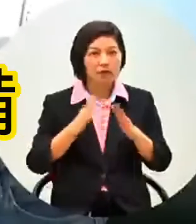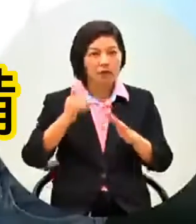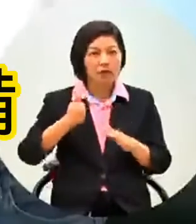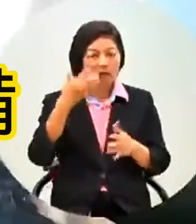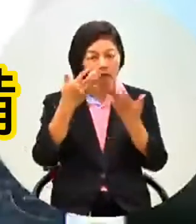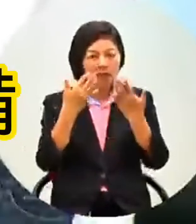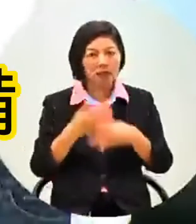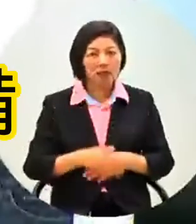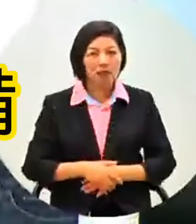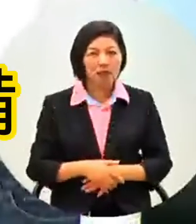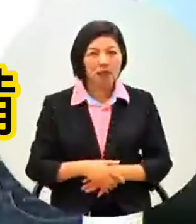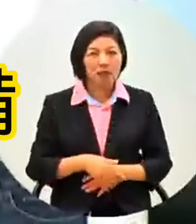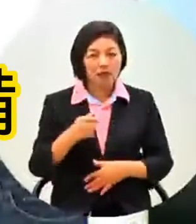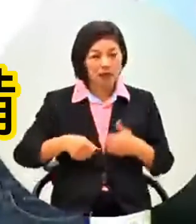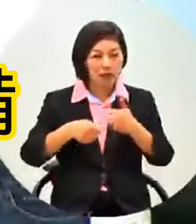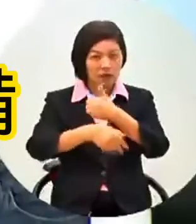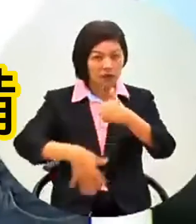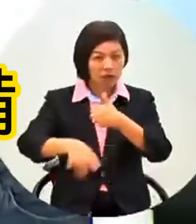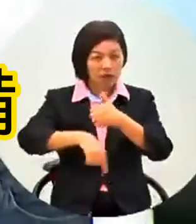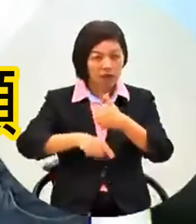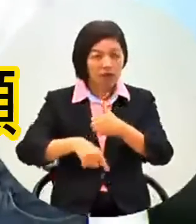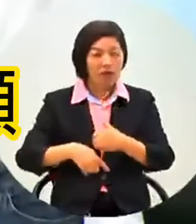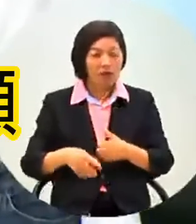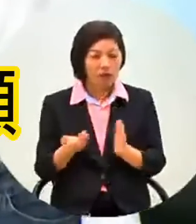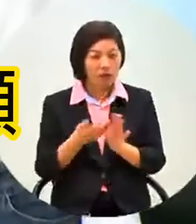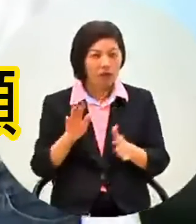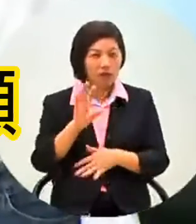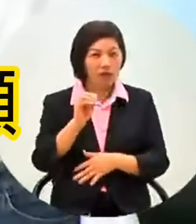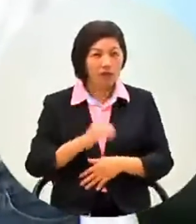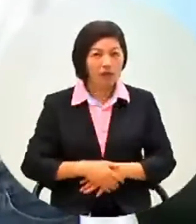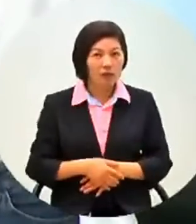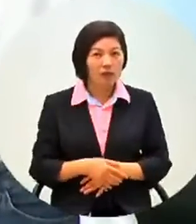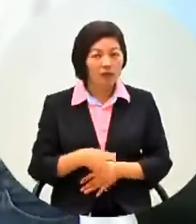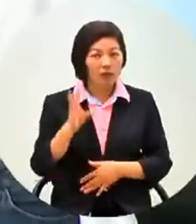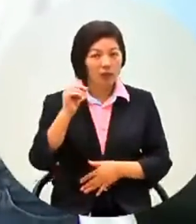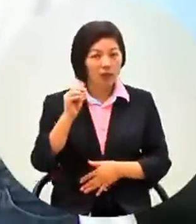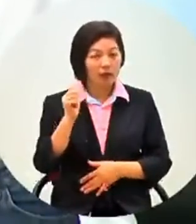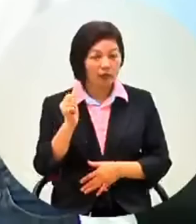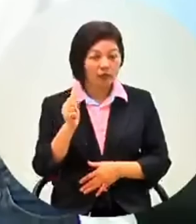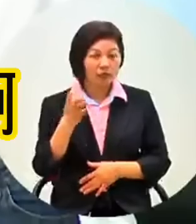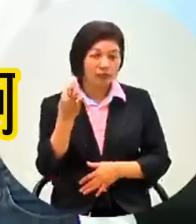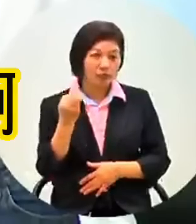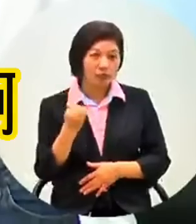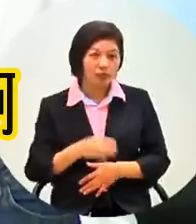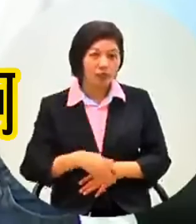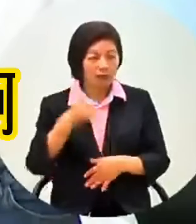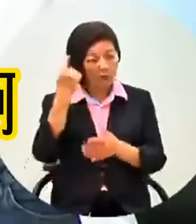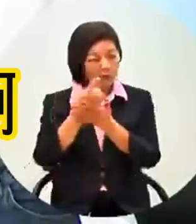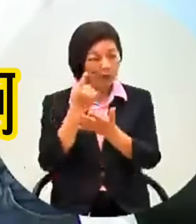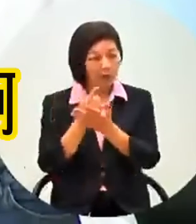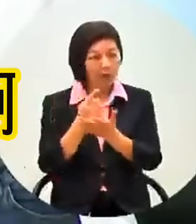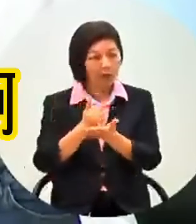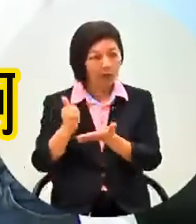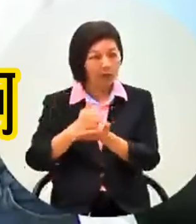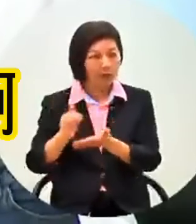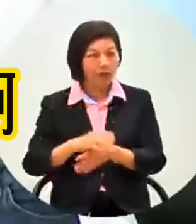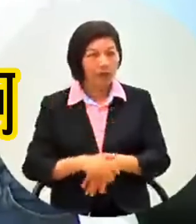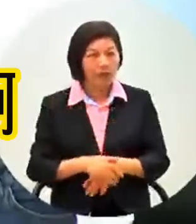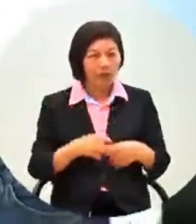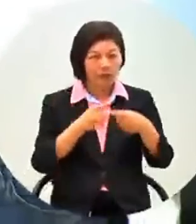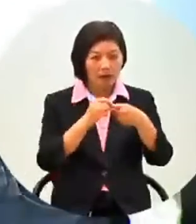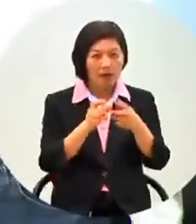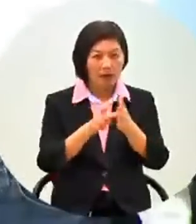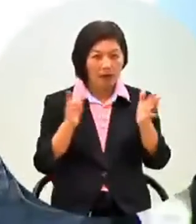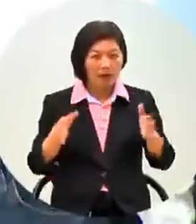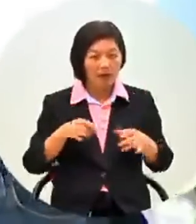楚。 清楚， 那你的幕僚有没有准备？ 4.5万吨啊。 所以这样总共是几万吨每天的用水量？ 假如第一期他的计划，